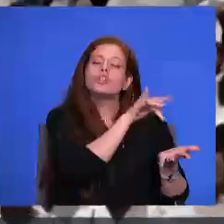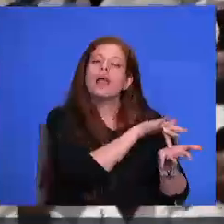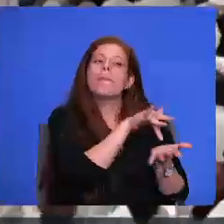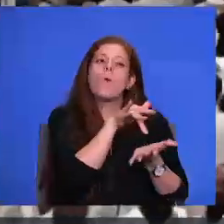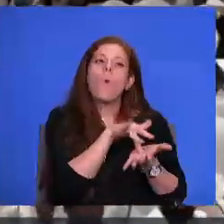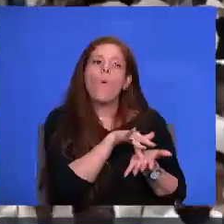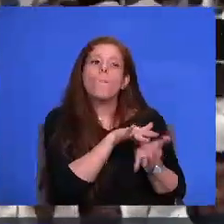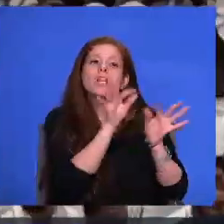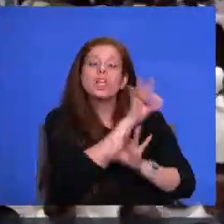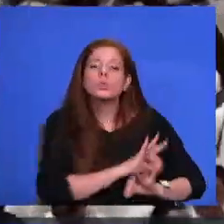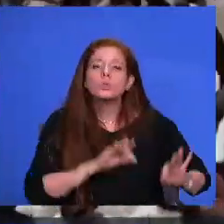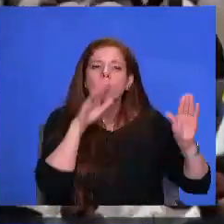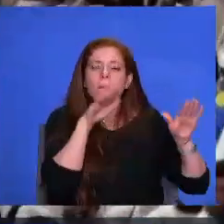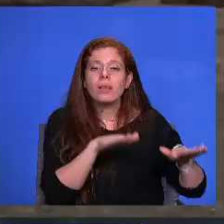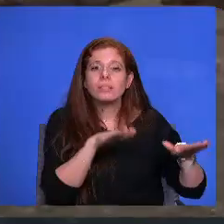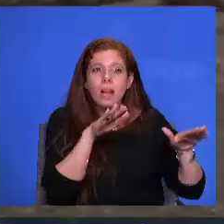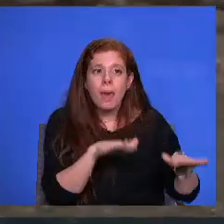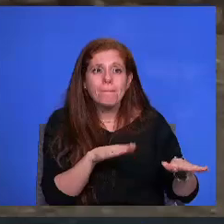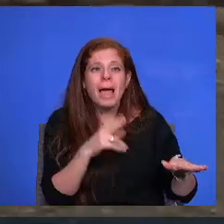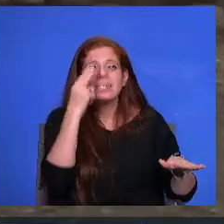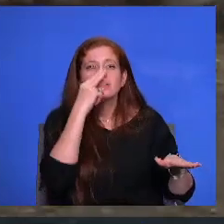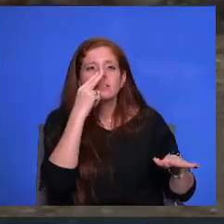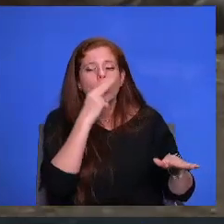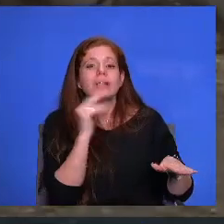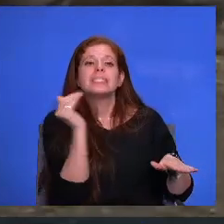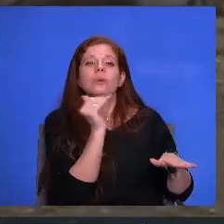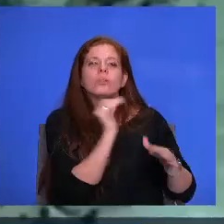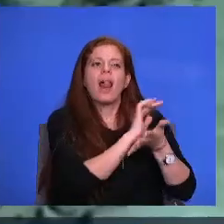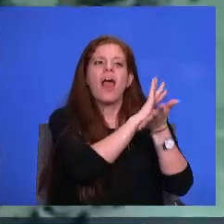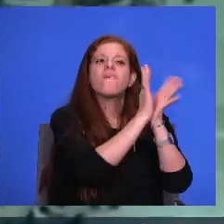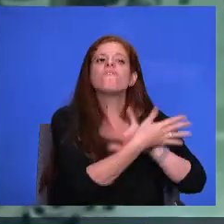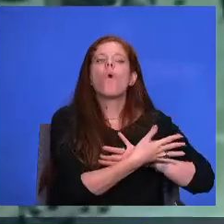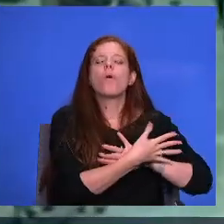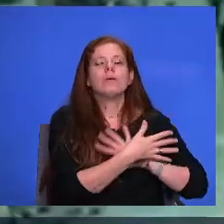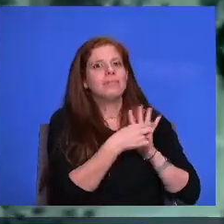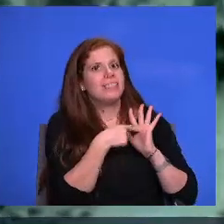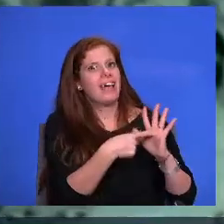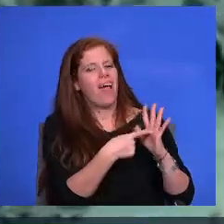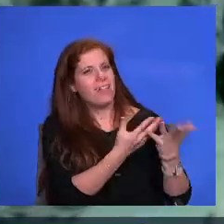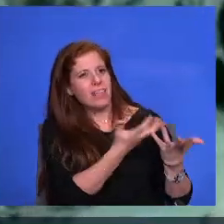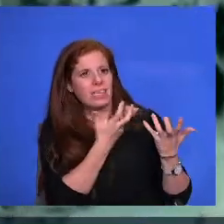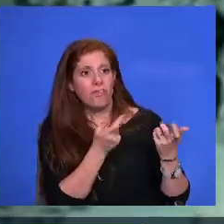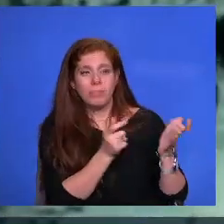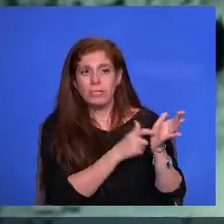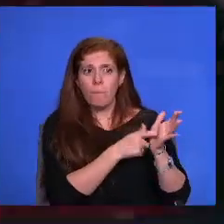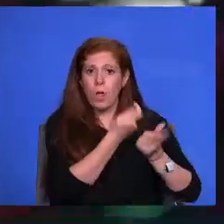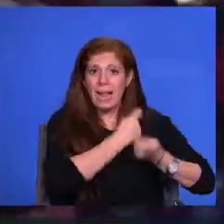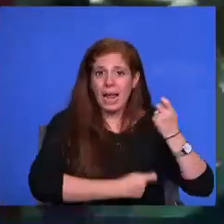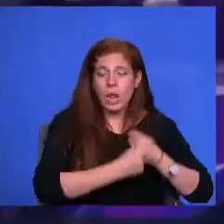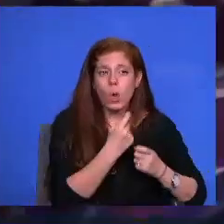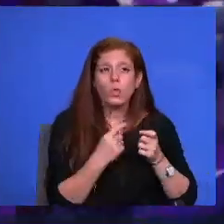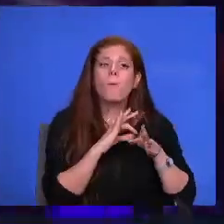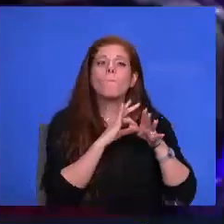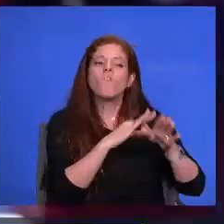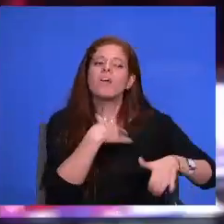ובאל-מדינה. הניסיון להפוך את סעודיה ליעד תיירותי אטרקטיבי מסיבות כלכליות ותדמיתיות מוביל לתהליך פתיחות